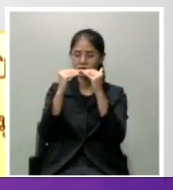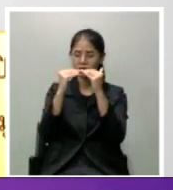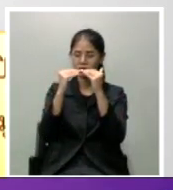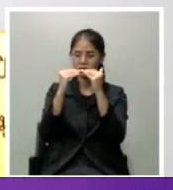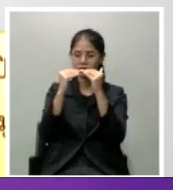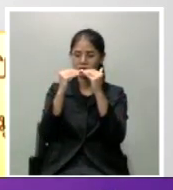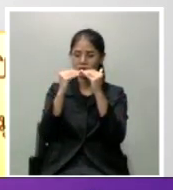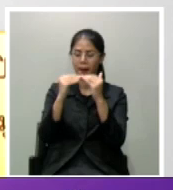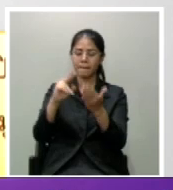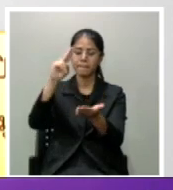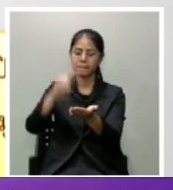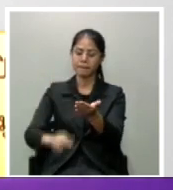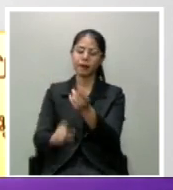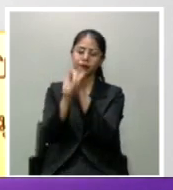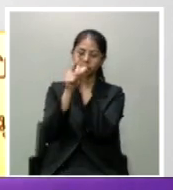ที่เราปรับ